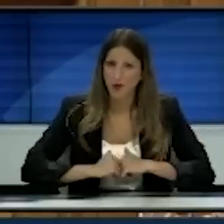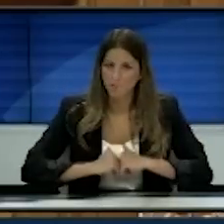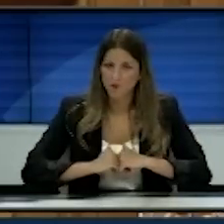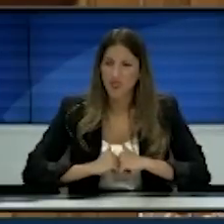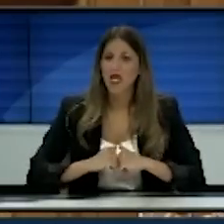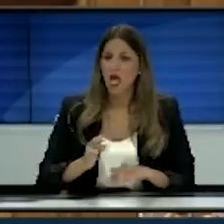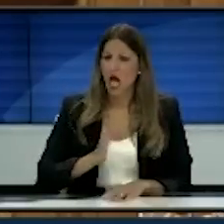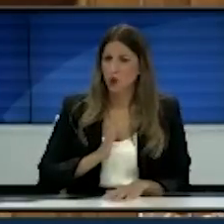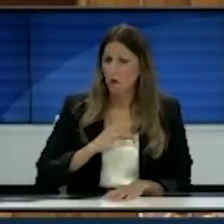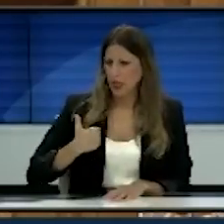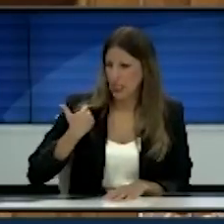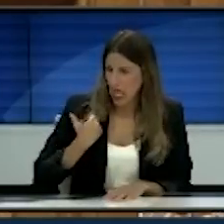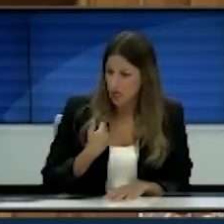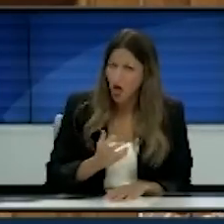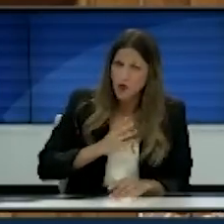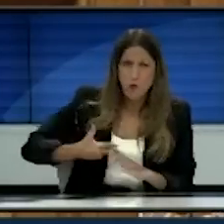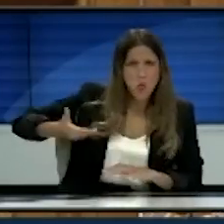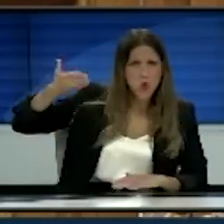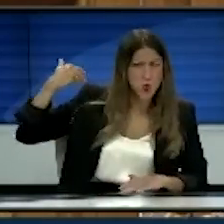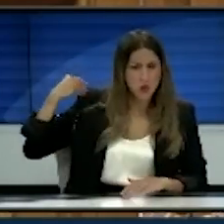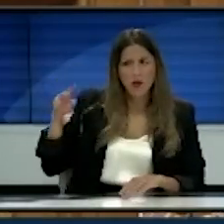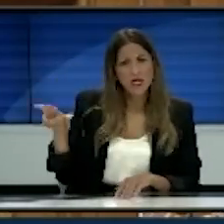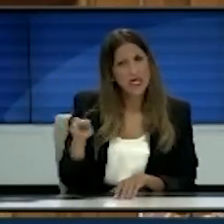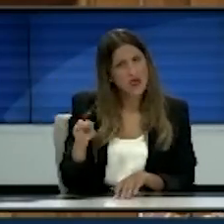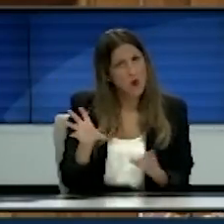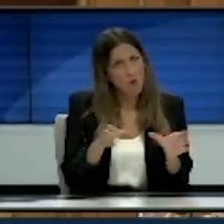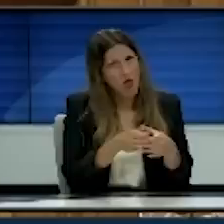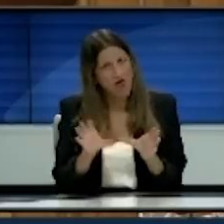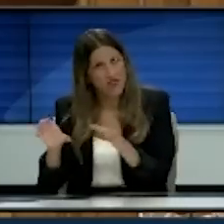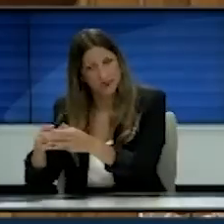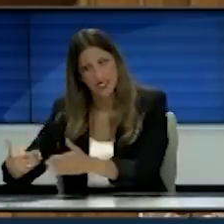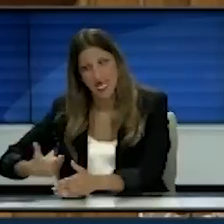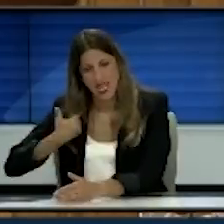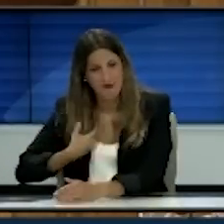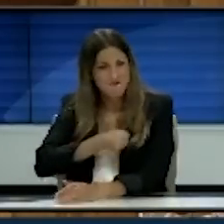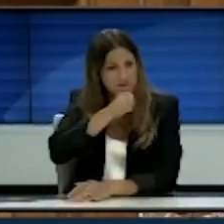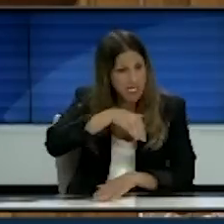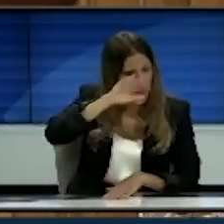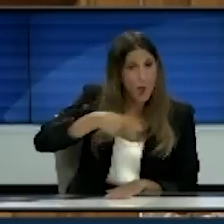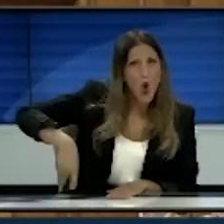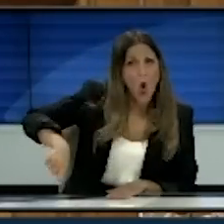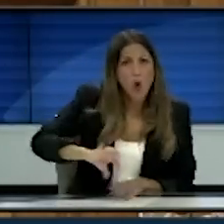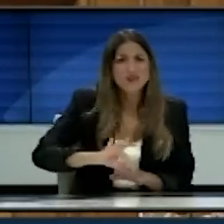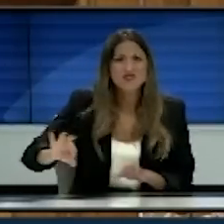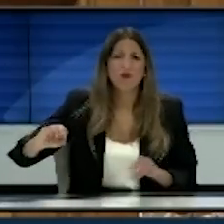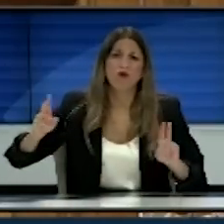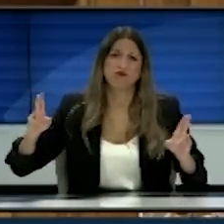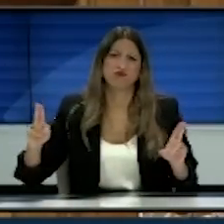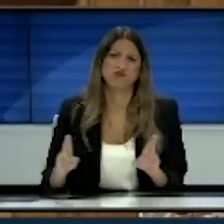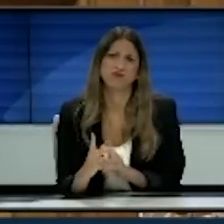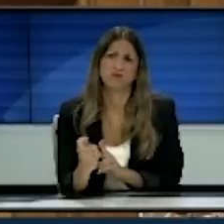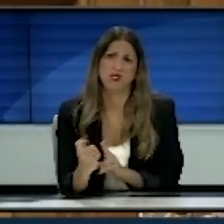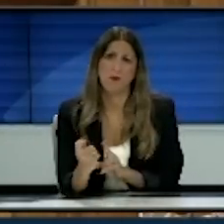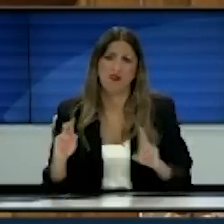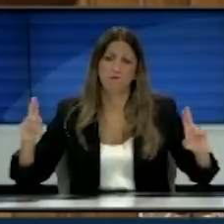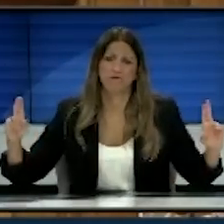νέοι ασφαλισμένοι θα δουν το λεγόμενο ατομικό κουμπαρά τους μισοάδιο σίγουρα ή και τελείως άδειο